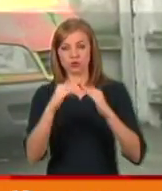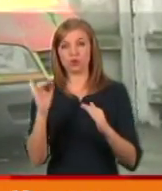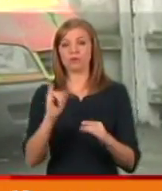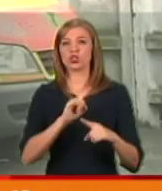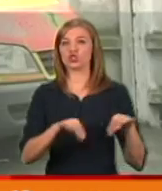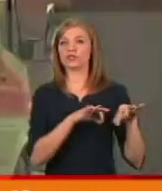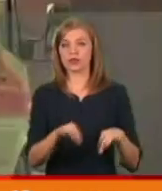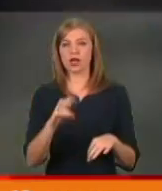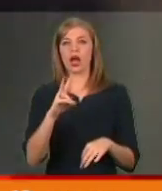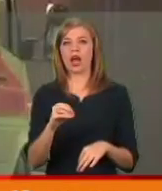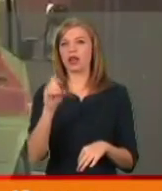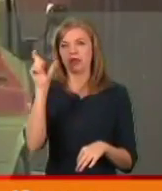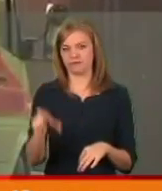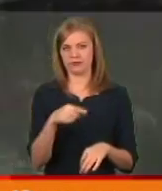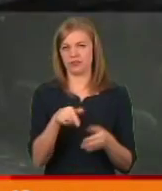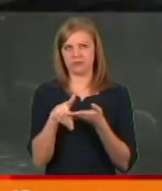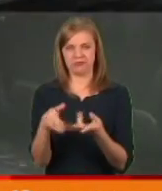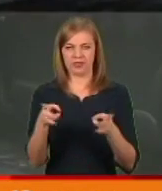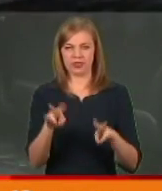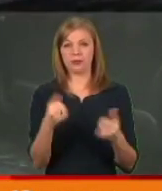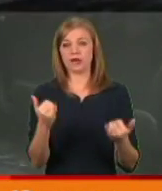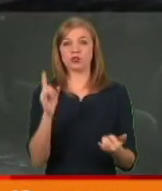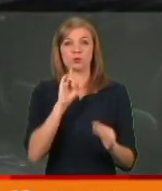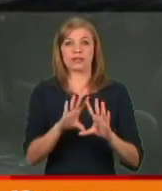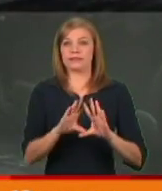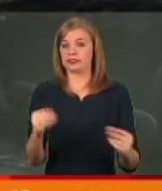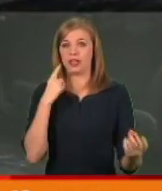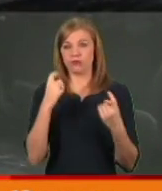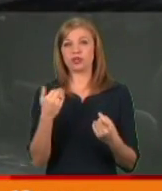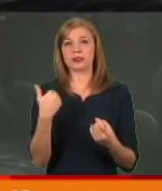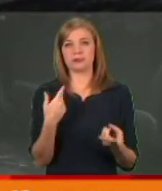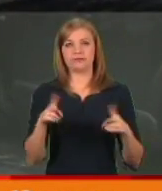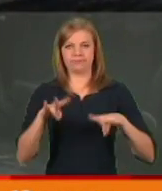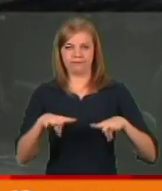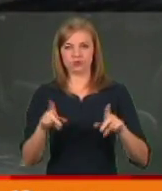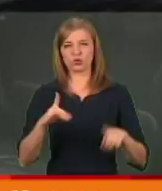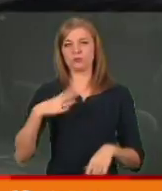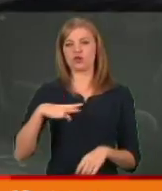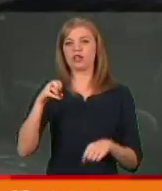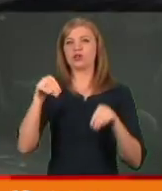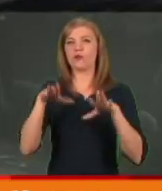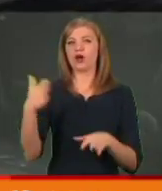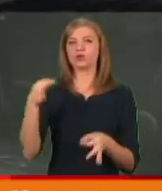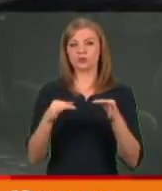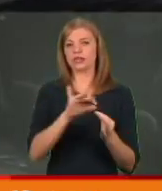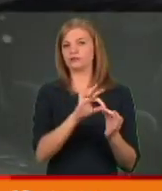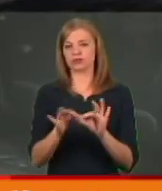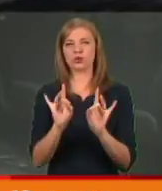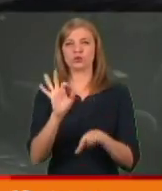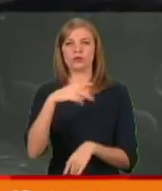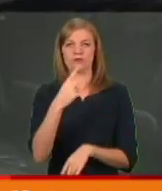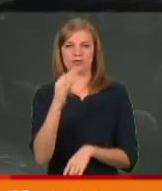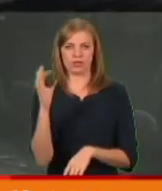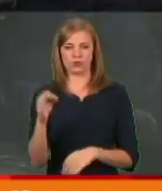швидка. Втім, офіцерові вона не знадобилась. Наразі в мене це вся інформація. Ми залишаємось тут, аби чекати на ухвалу судді. І більше розповім вже